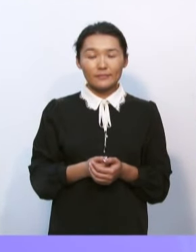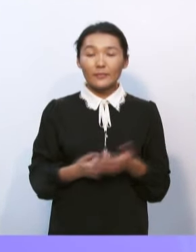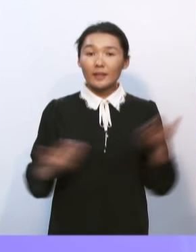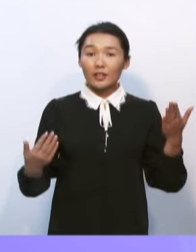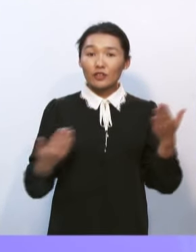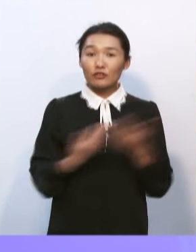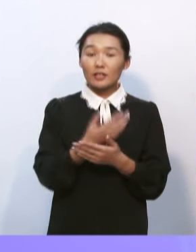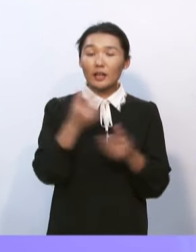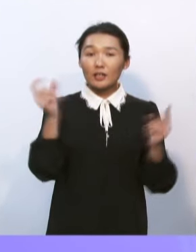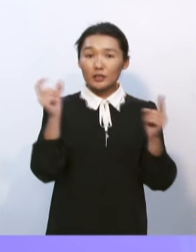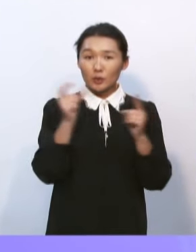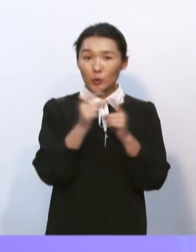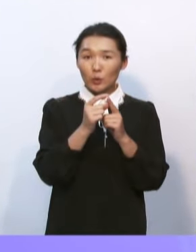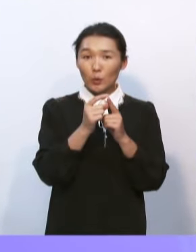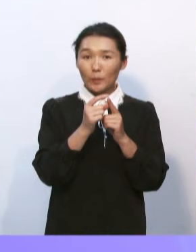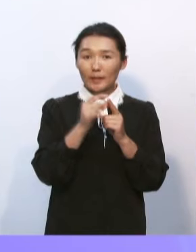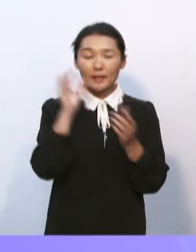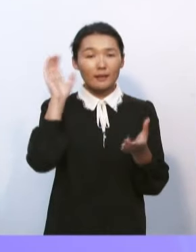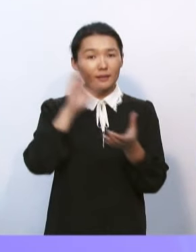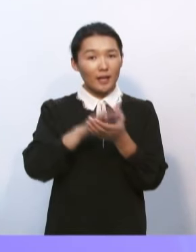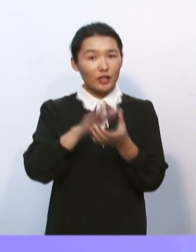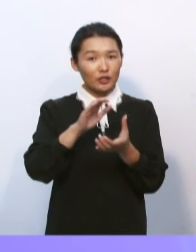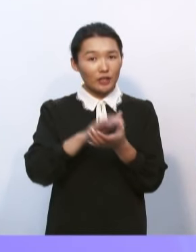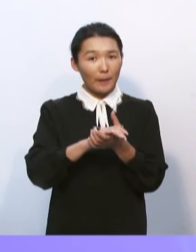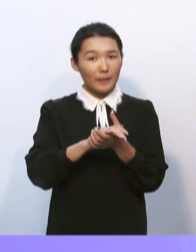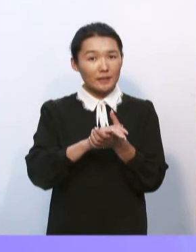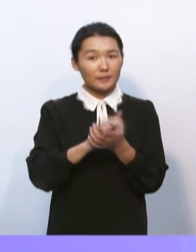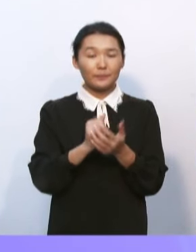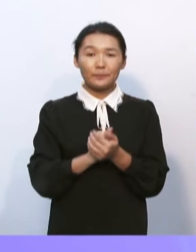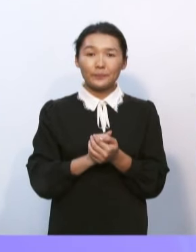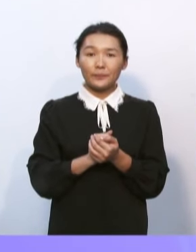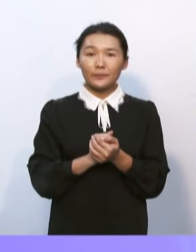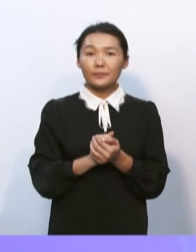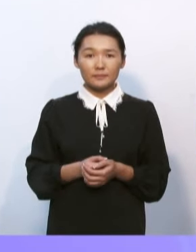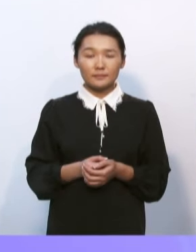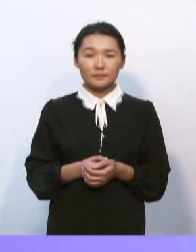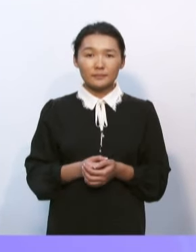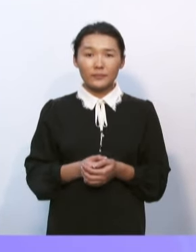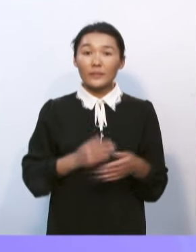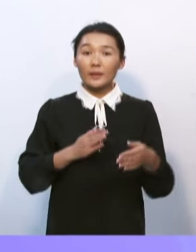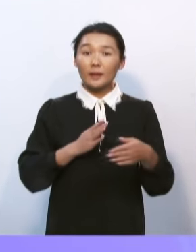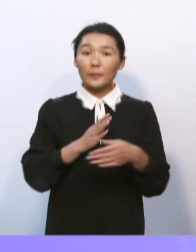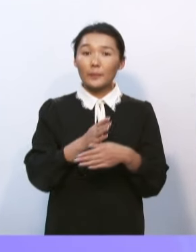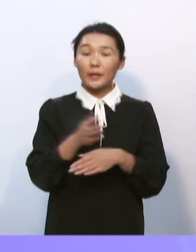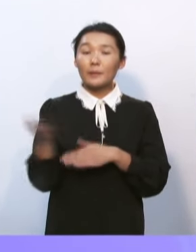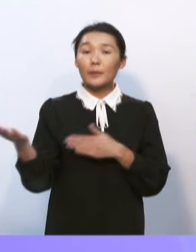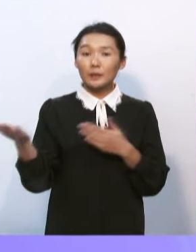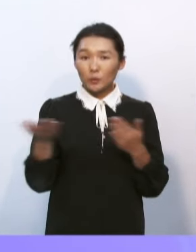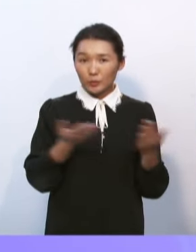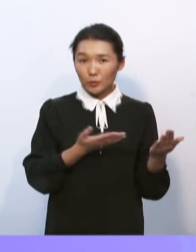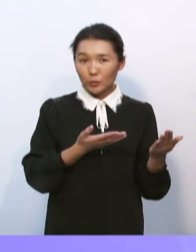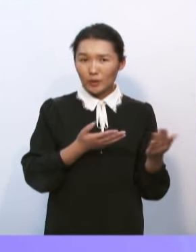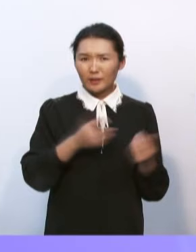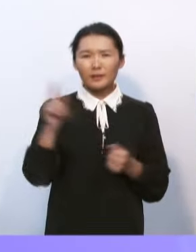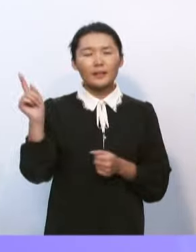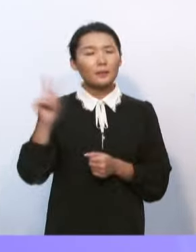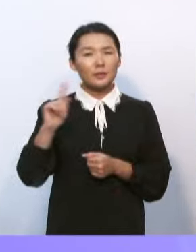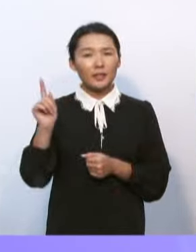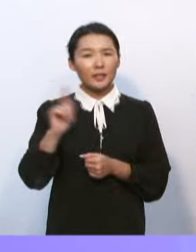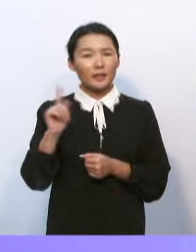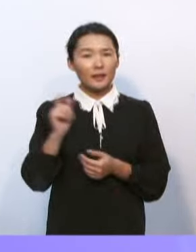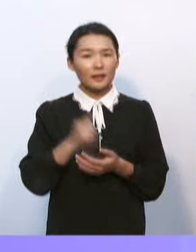жаңы сөздөр менен таанышабыз. Өздөштүрөбүз. Мейман достук деген эмне